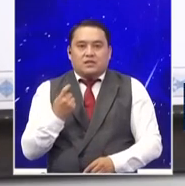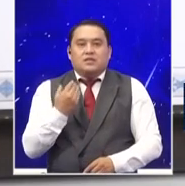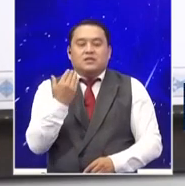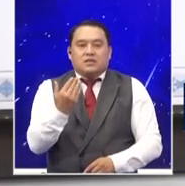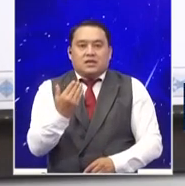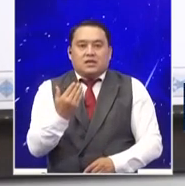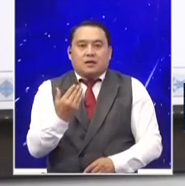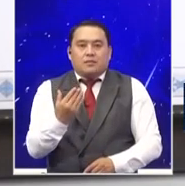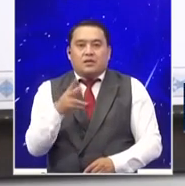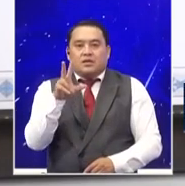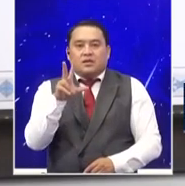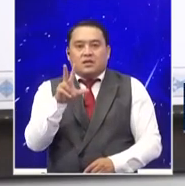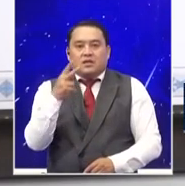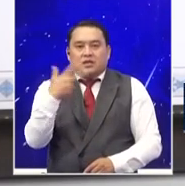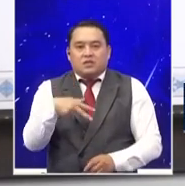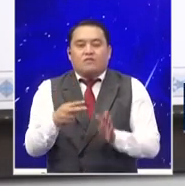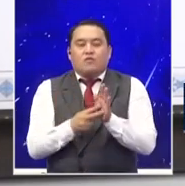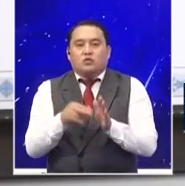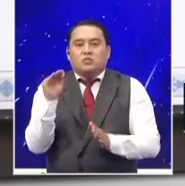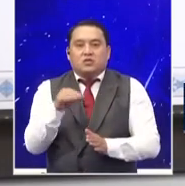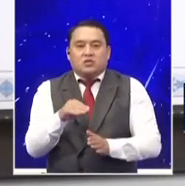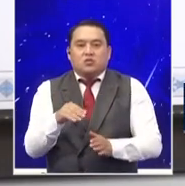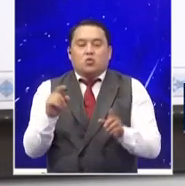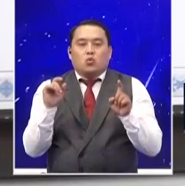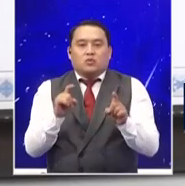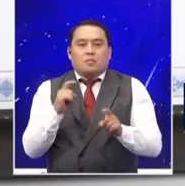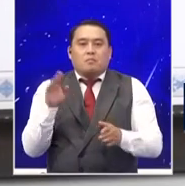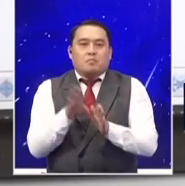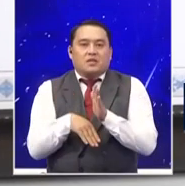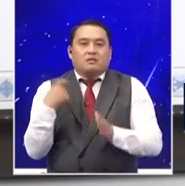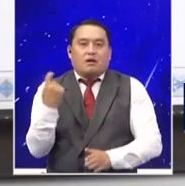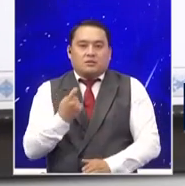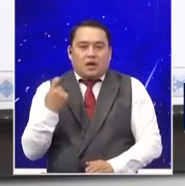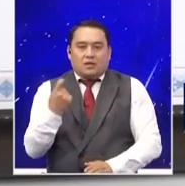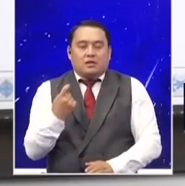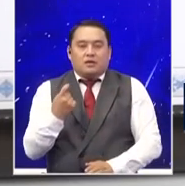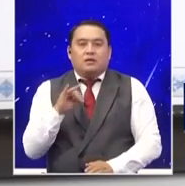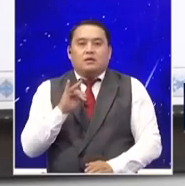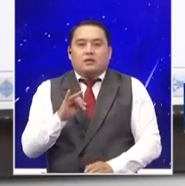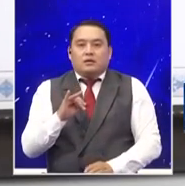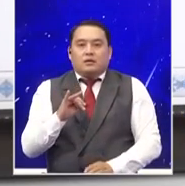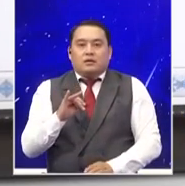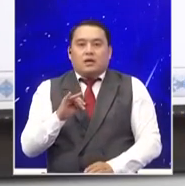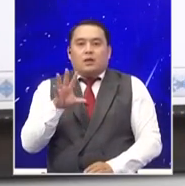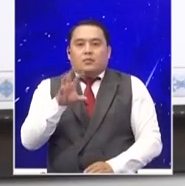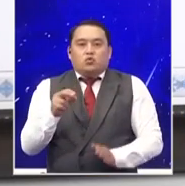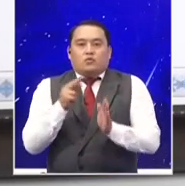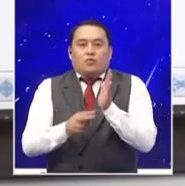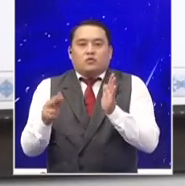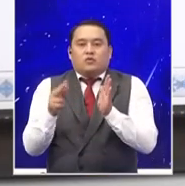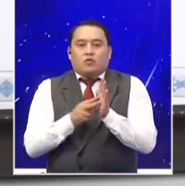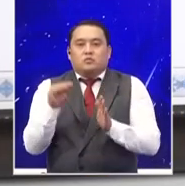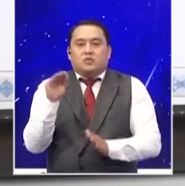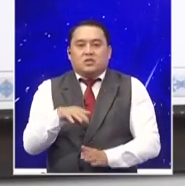них 38 тысяч гектаров поставили на учет как бесхозяйное земельное имущество. 588